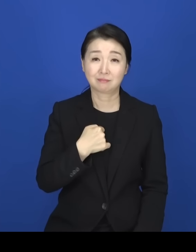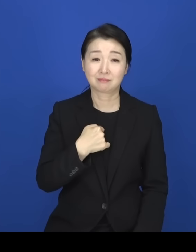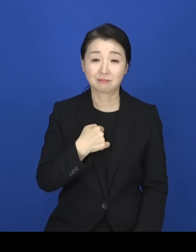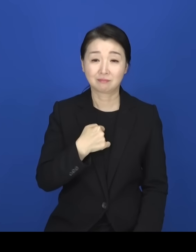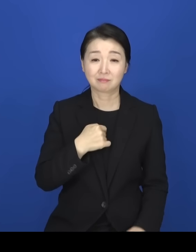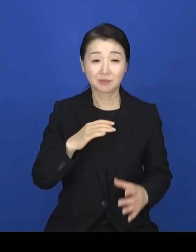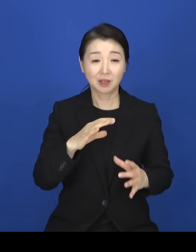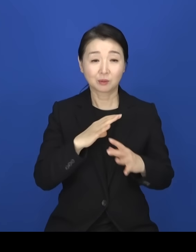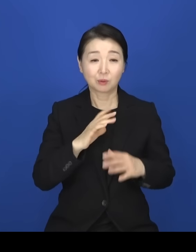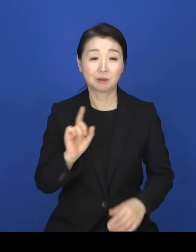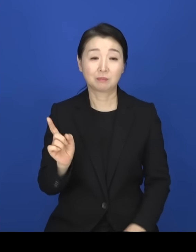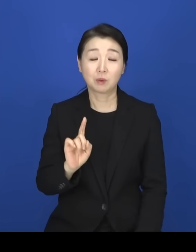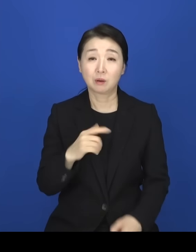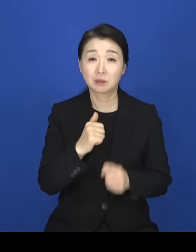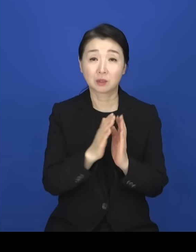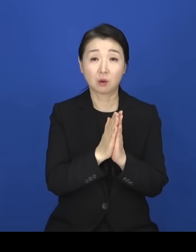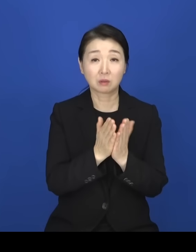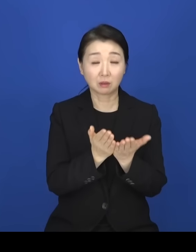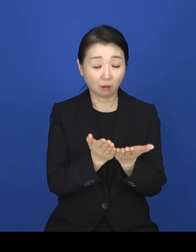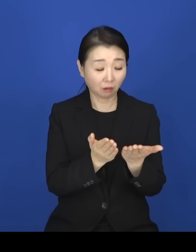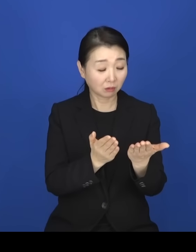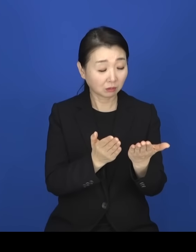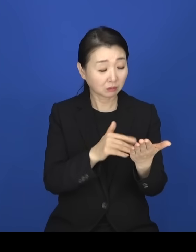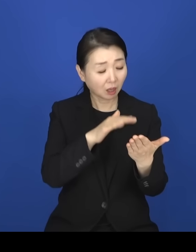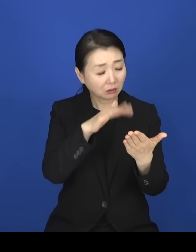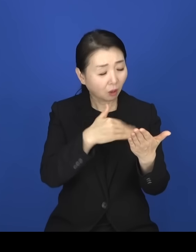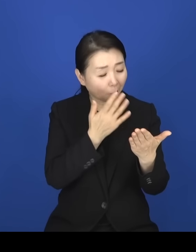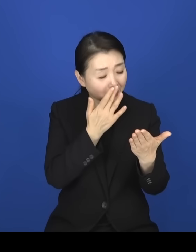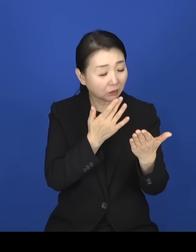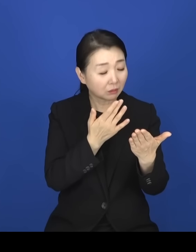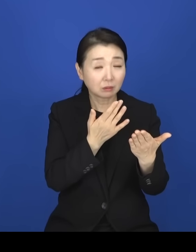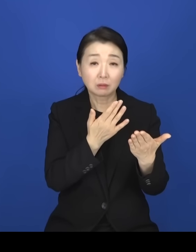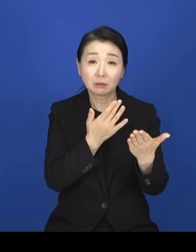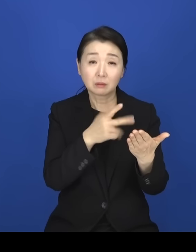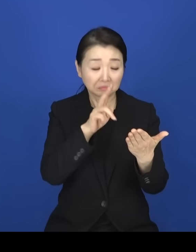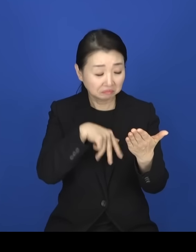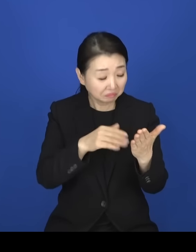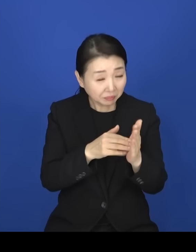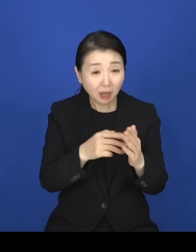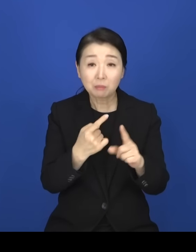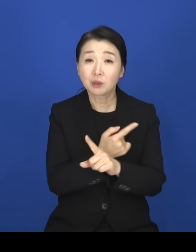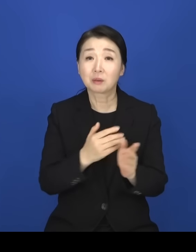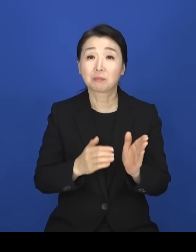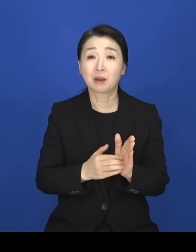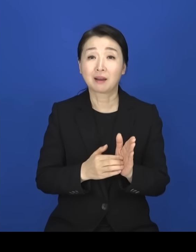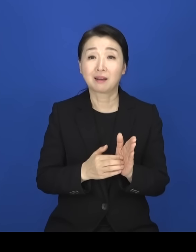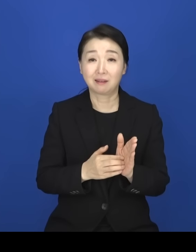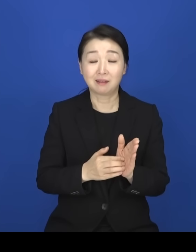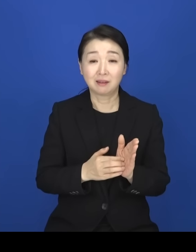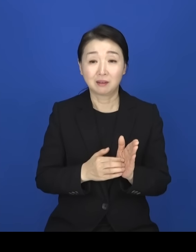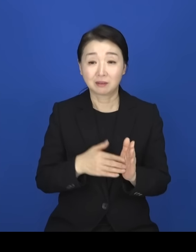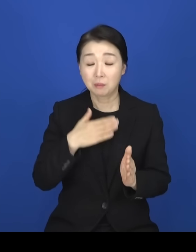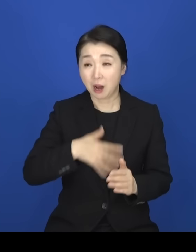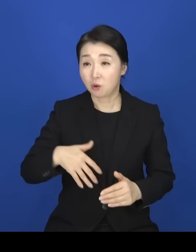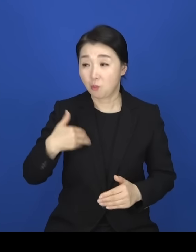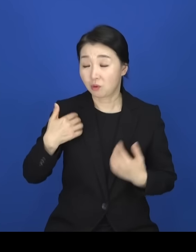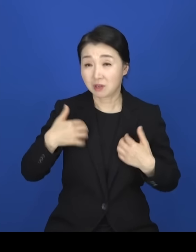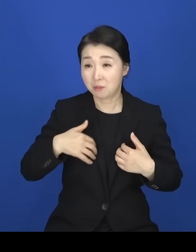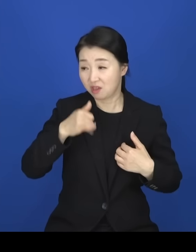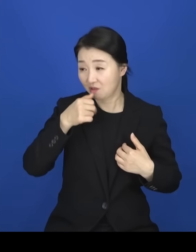제가 놀라운 건 그거예요. 성경을 제가 아무 내용을 잘 모르겠는데 일독을 하고 이렇게 됐다라는 게. 예. 그래서 알고 모르고